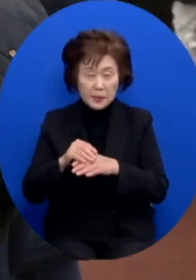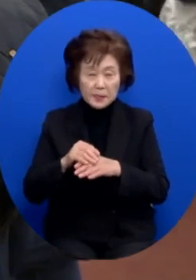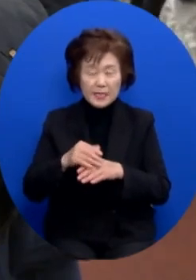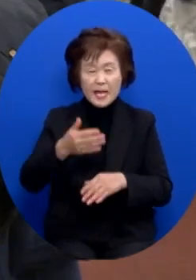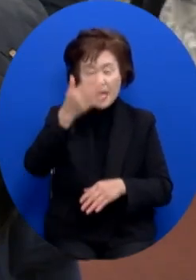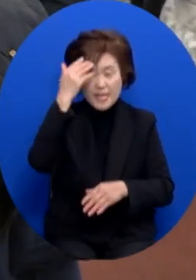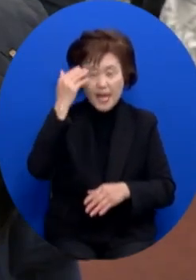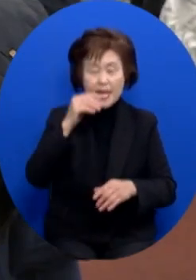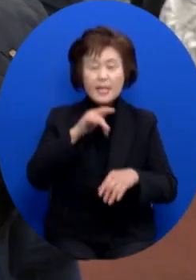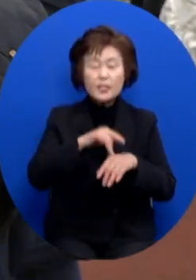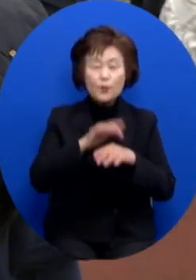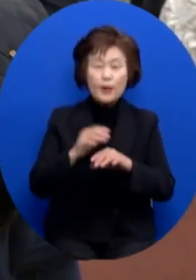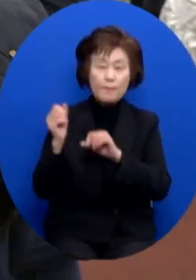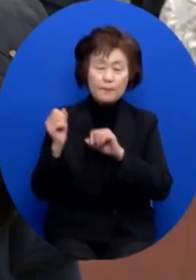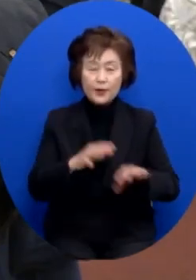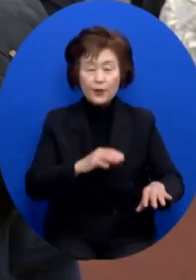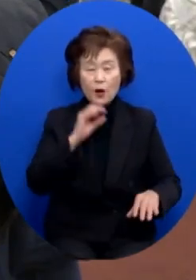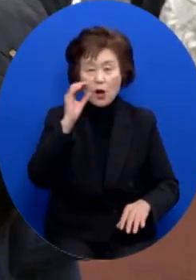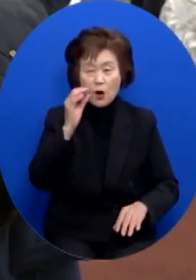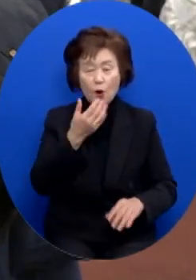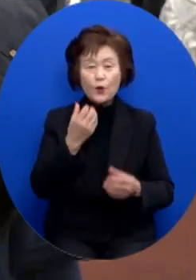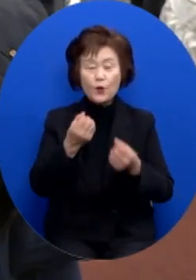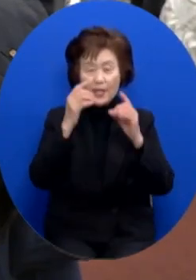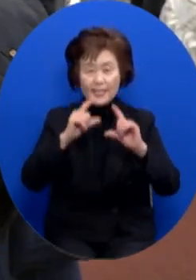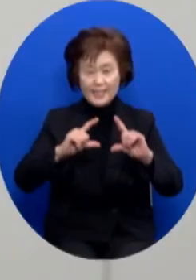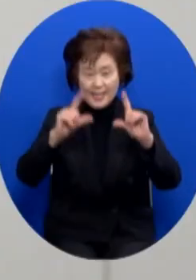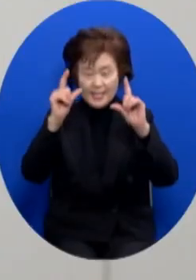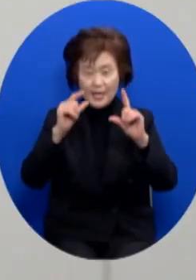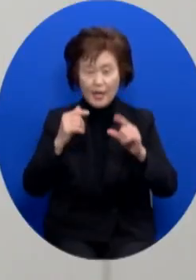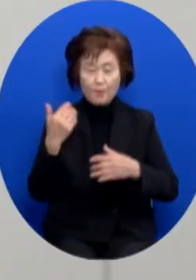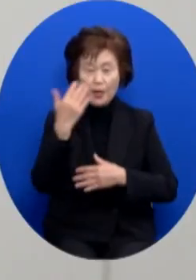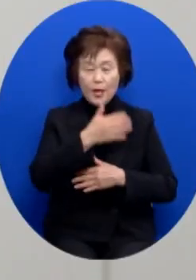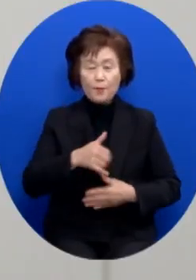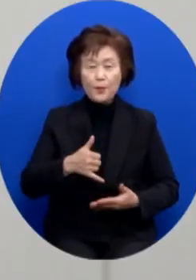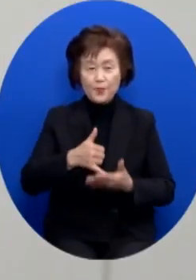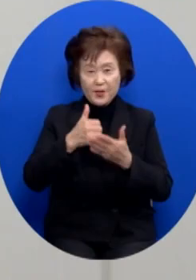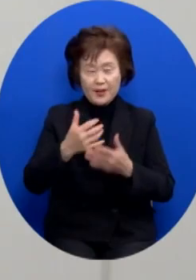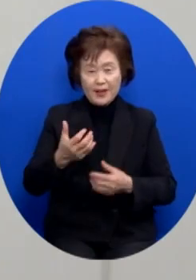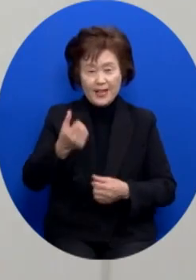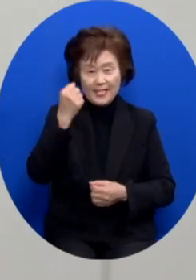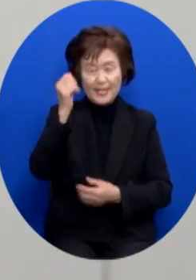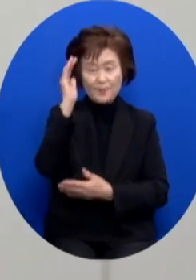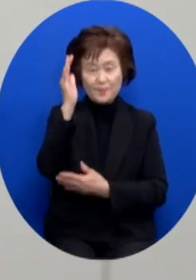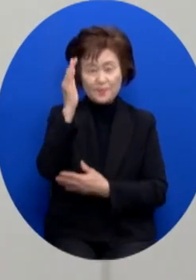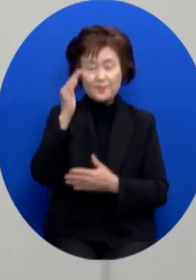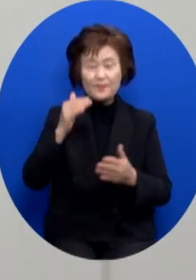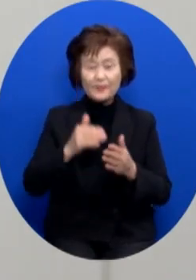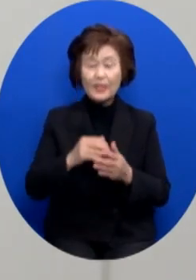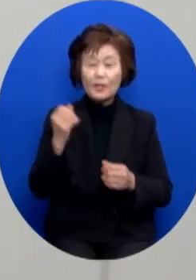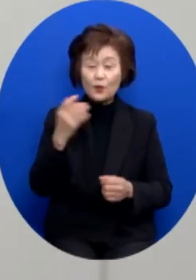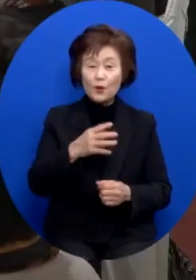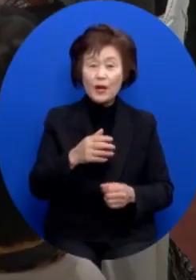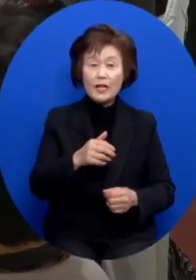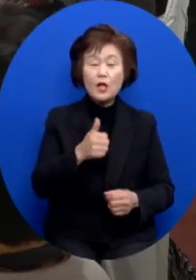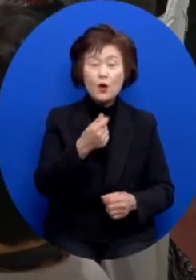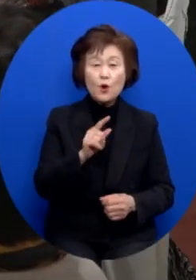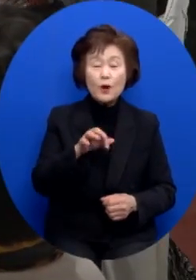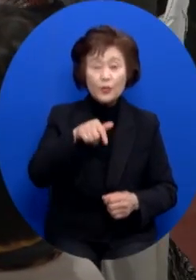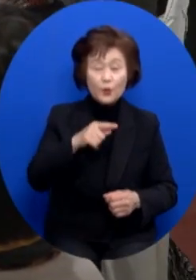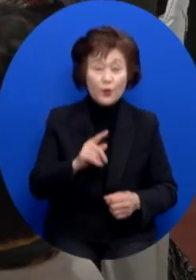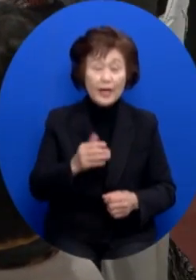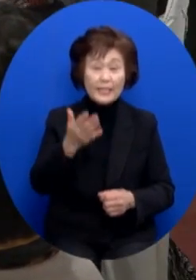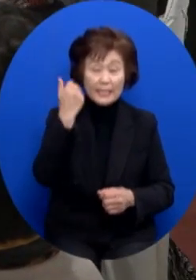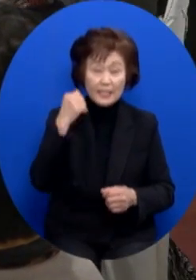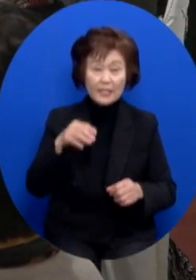의와 진리로 거룩한 새 사람의 격을 가지자며 신년인사를 전했습니다 또한 황교환 전 국무총리의